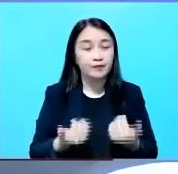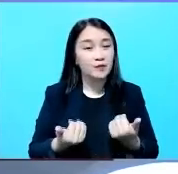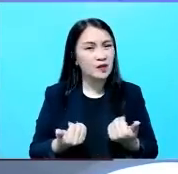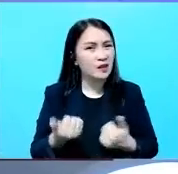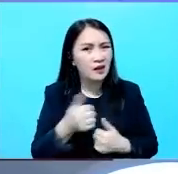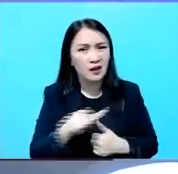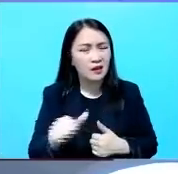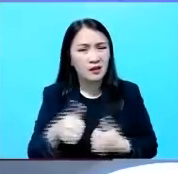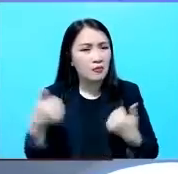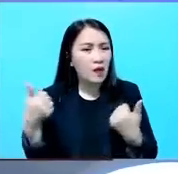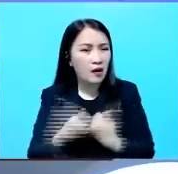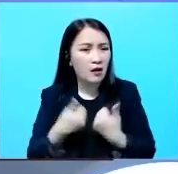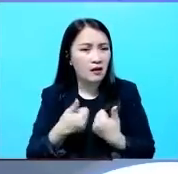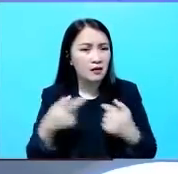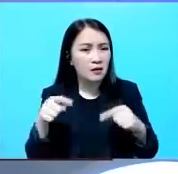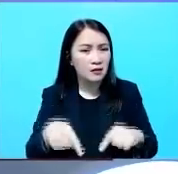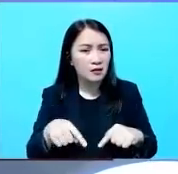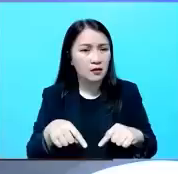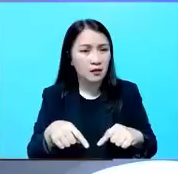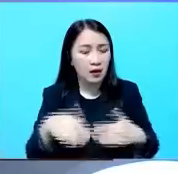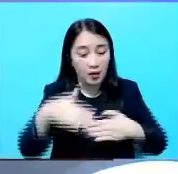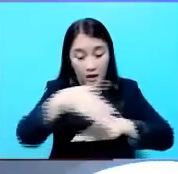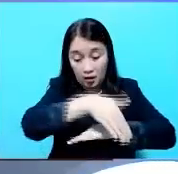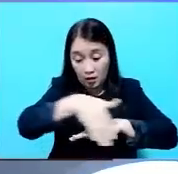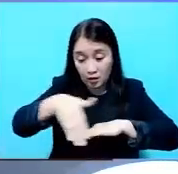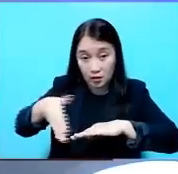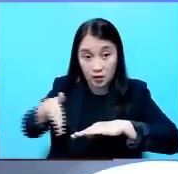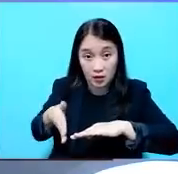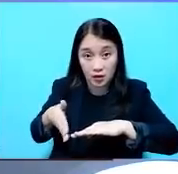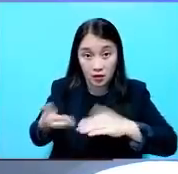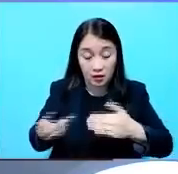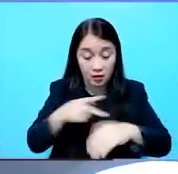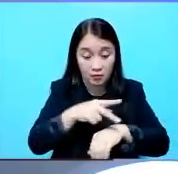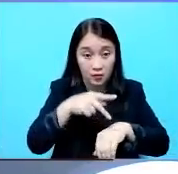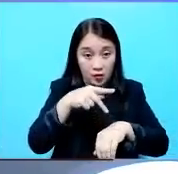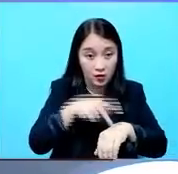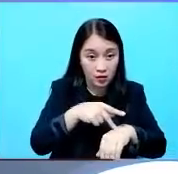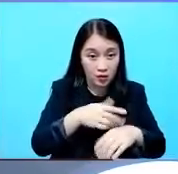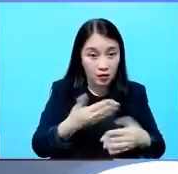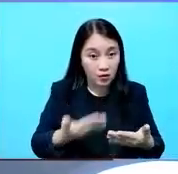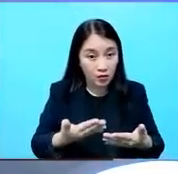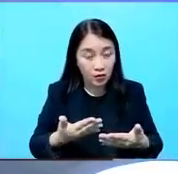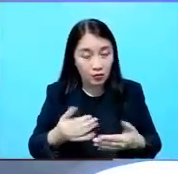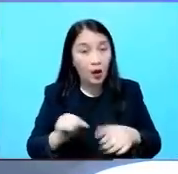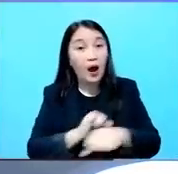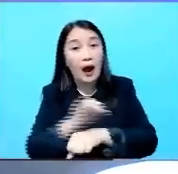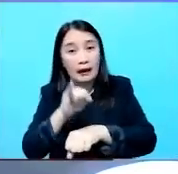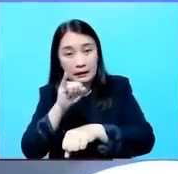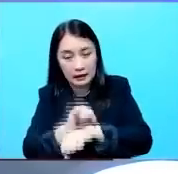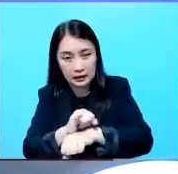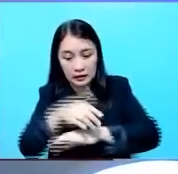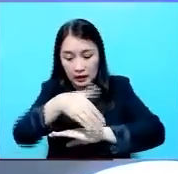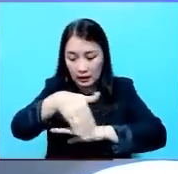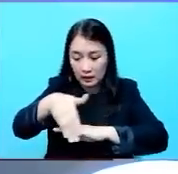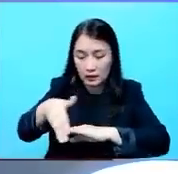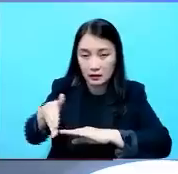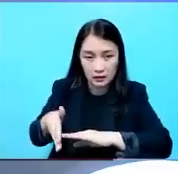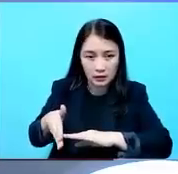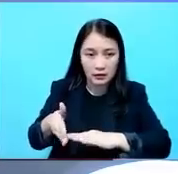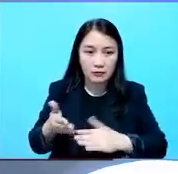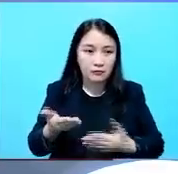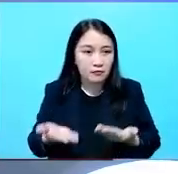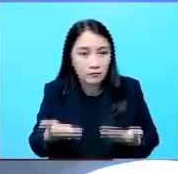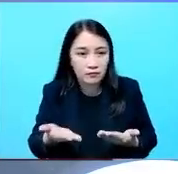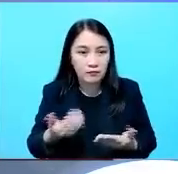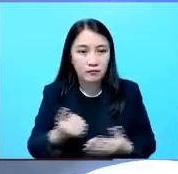alinmang teritoryo ng dalawang bansa, maging metropolitan area or island territory. At ang anumang pag-atake rin sa mga